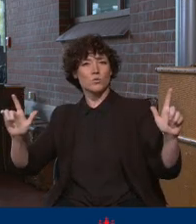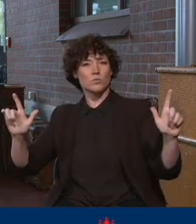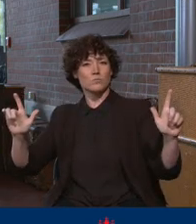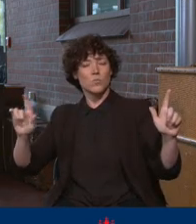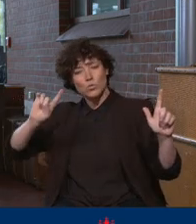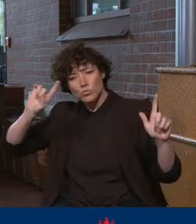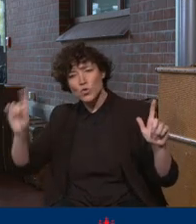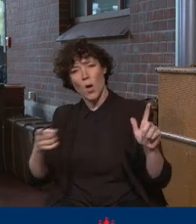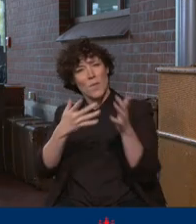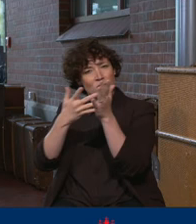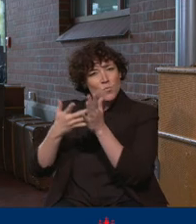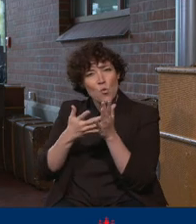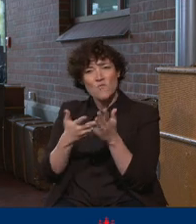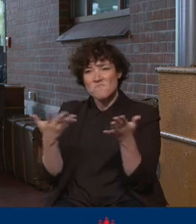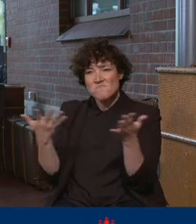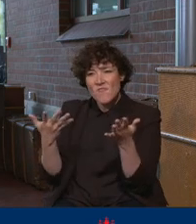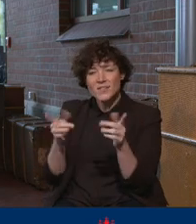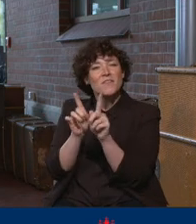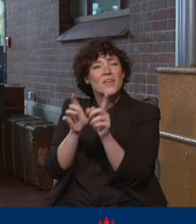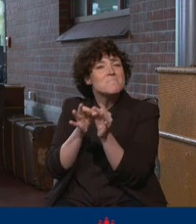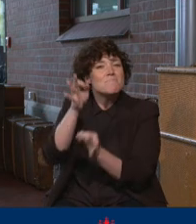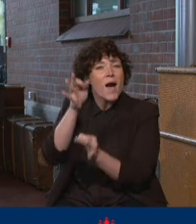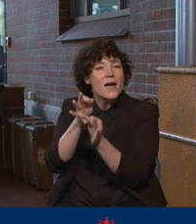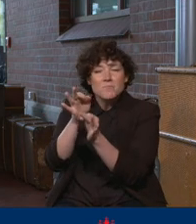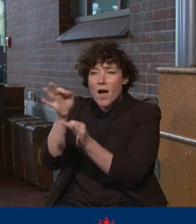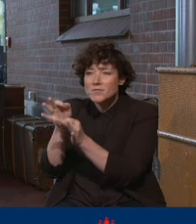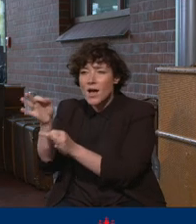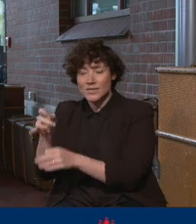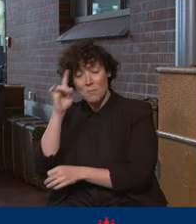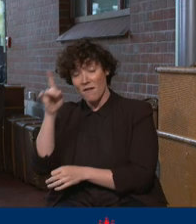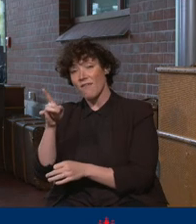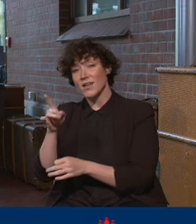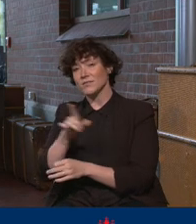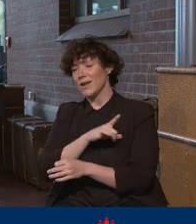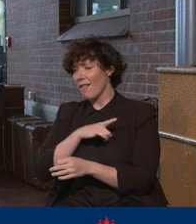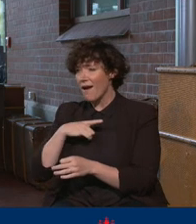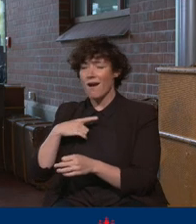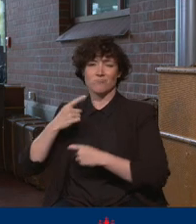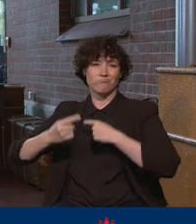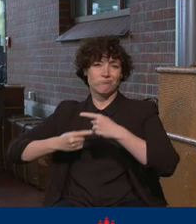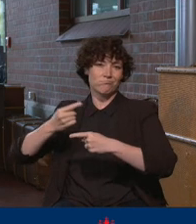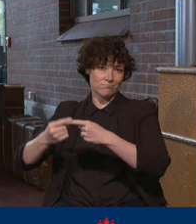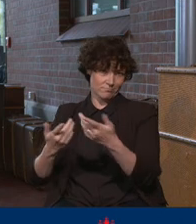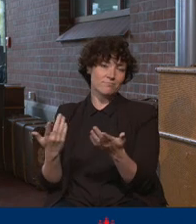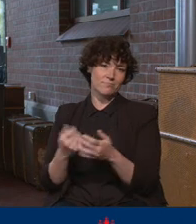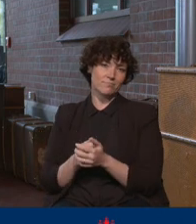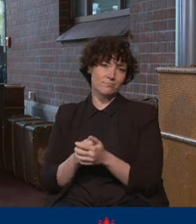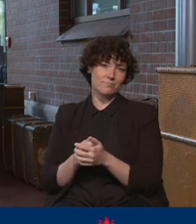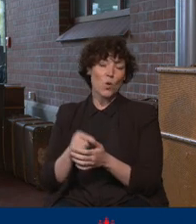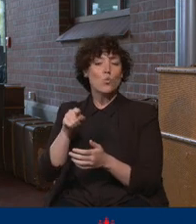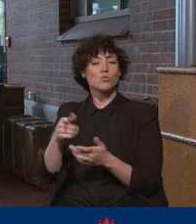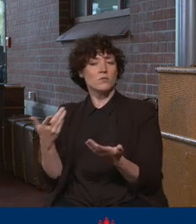maß zu nehmen wohl wissend dass das ein langer langer prozess wird und das sozusagen ist dieser raum mit dem wir uns beschäftigt haben